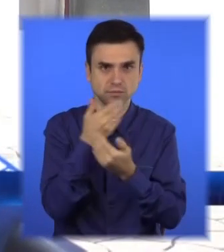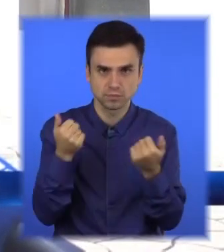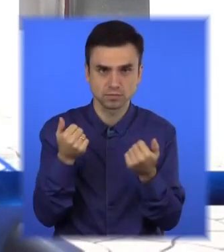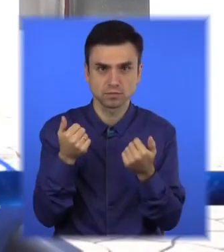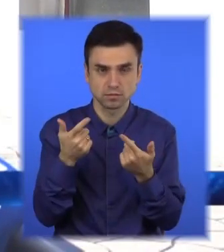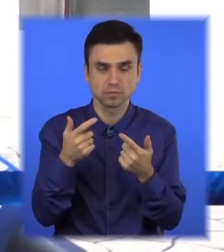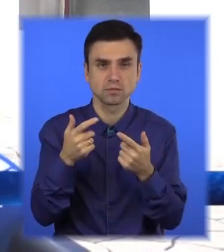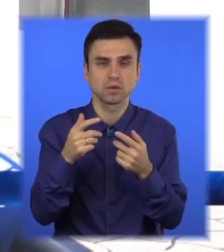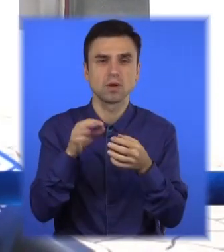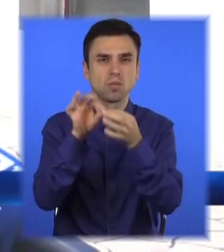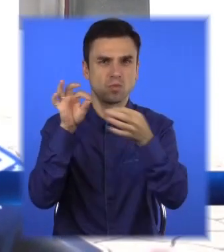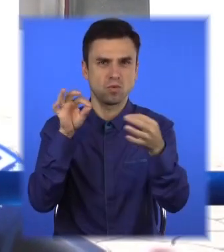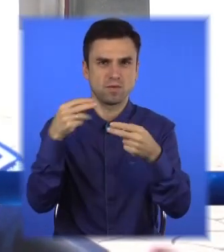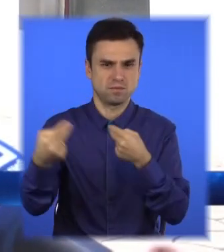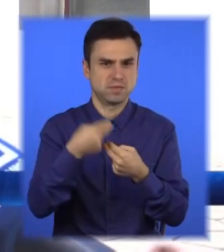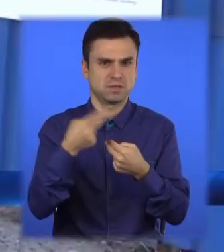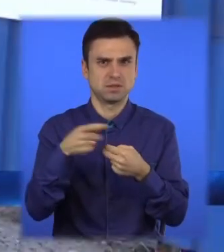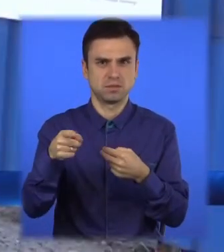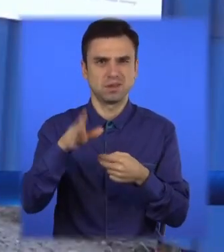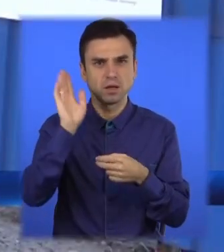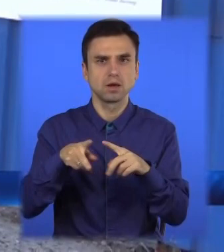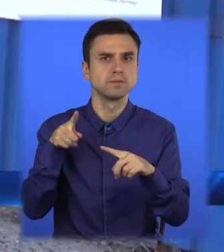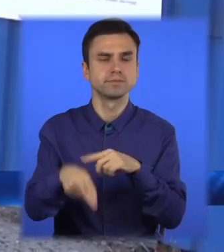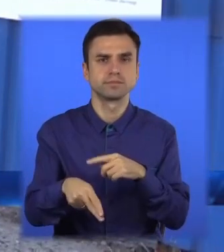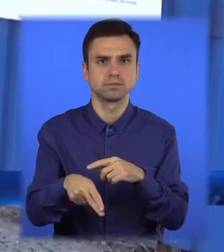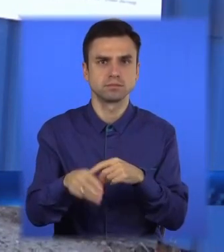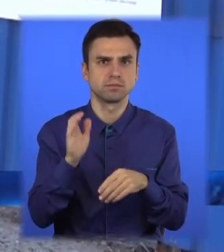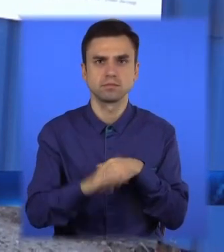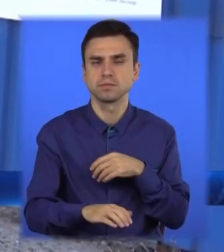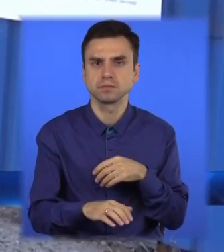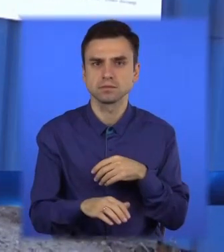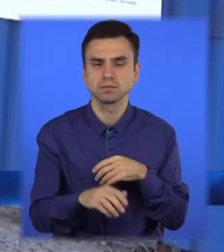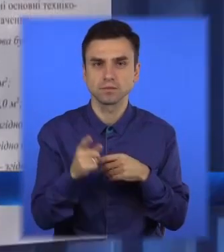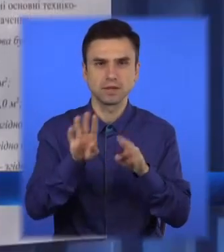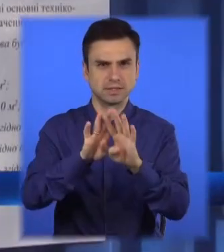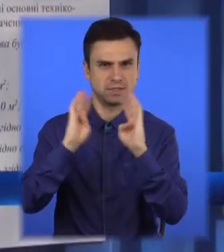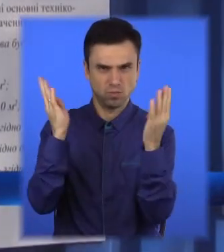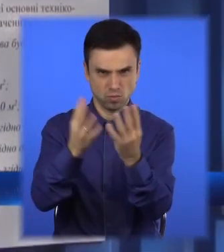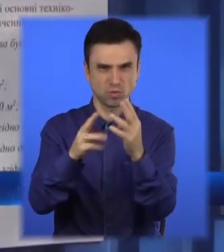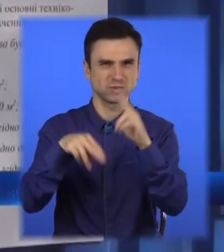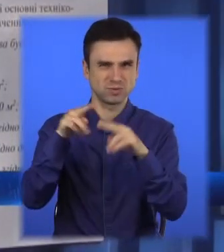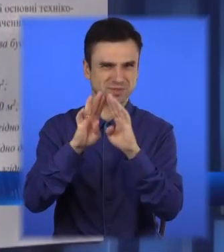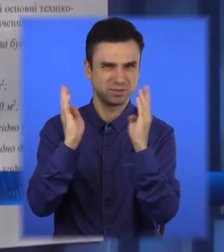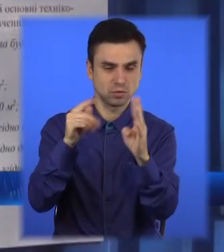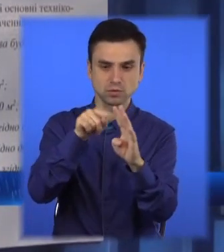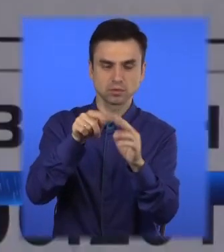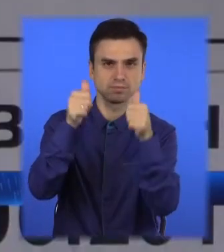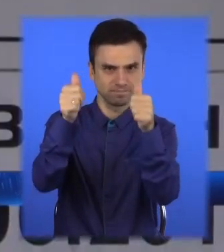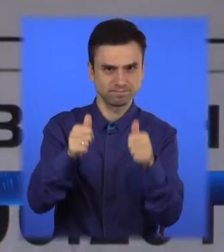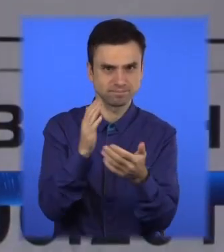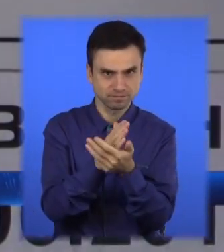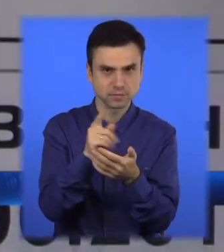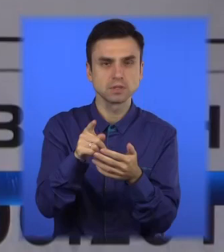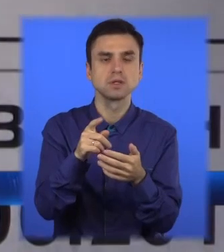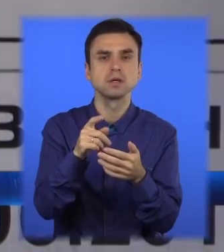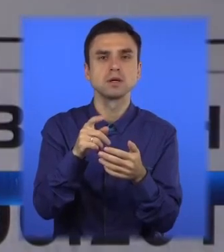криші, вони просто взяли і перерізали їх. На паркані табличка, тут вся інформація, а головне – замовник проєкту –